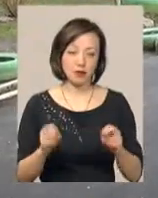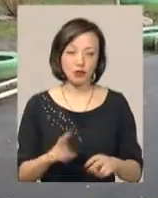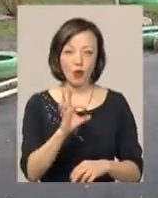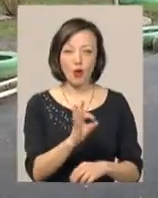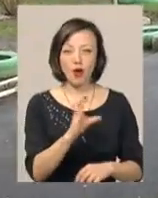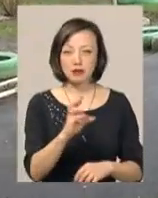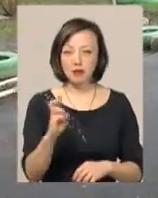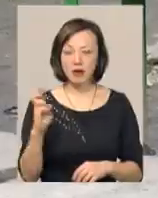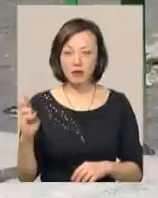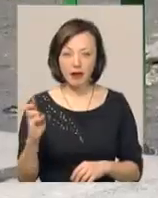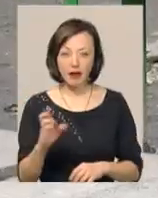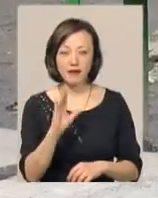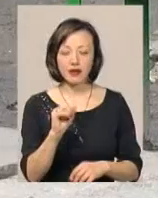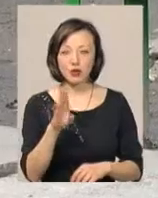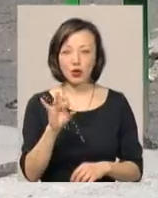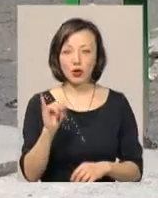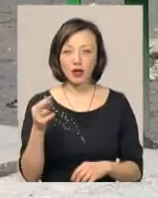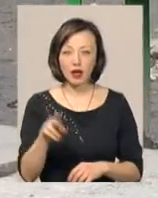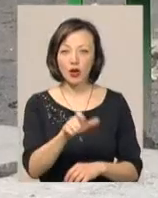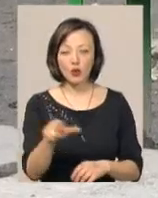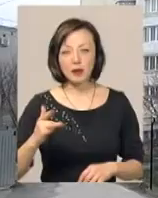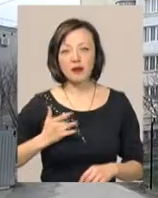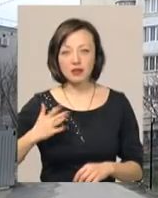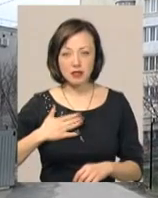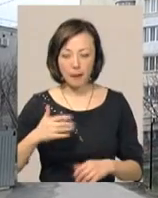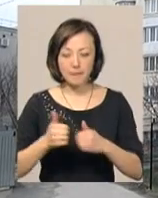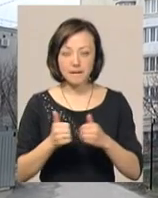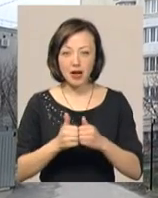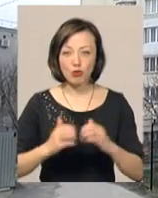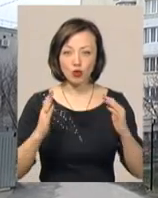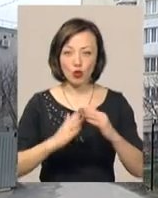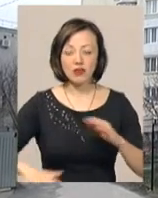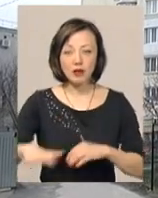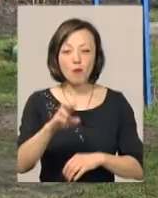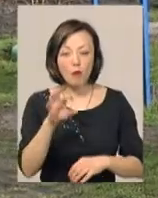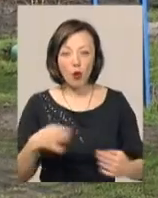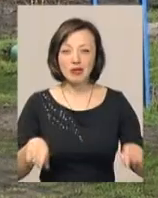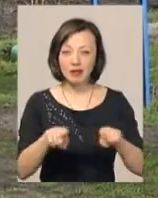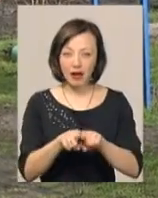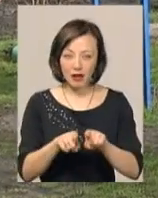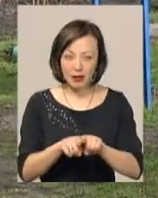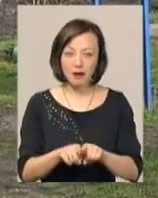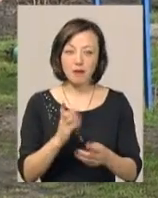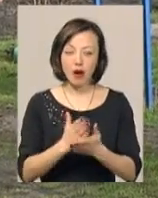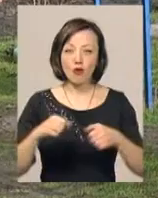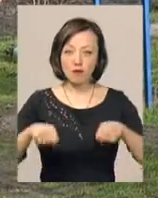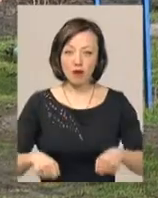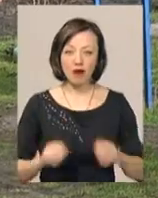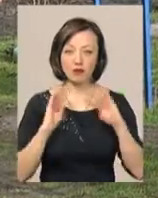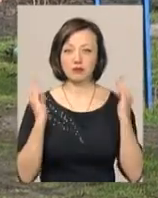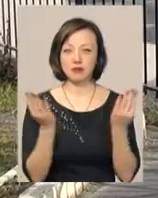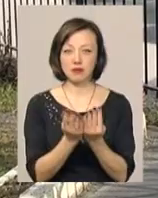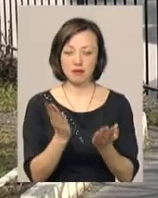ОСББ «Вікторія» – одне з небагатьох у Хмельницькому, де мешканці приватизували прибудинкову територію. Бо саме такі об'єднання мають право на обнесення